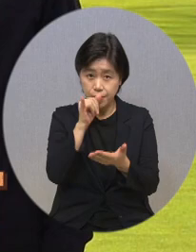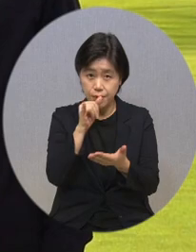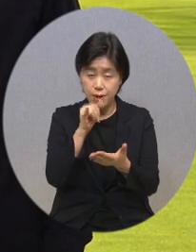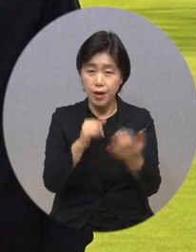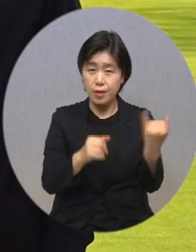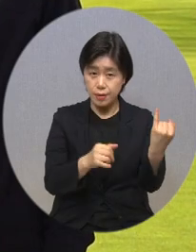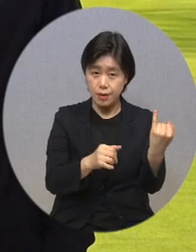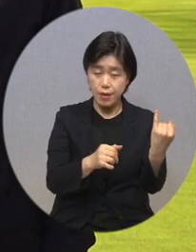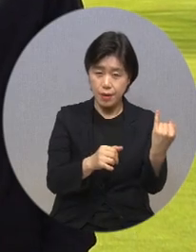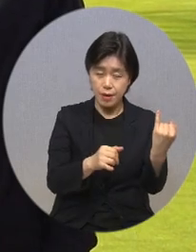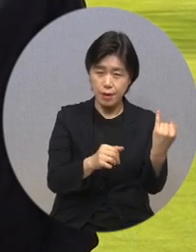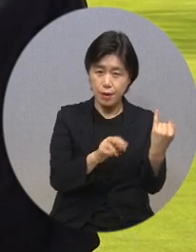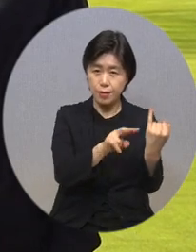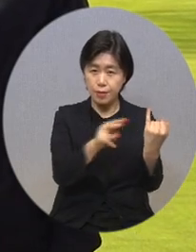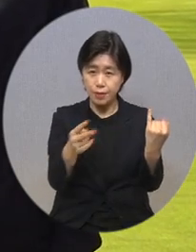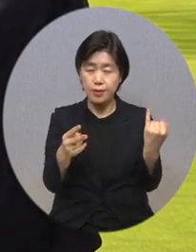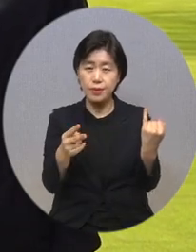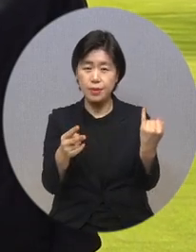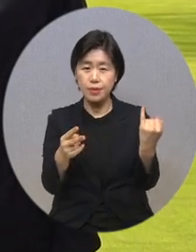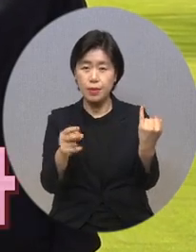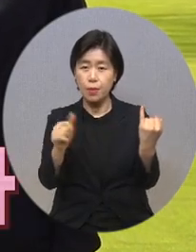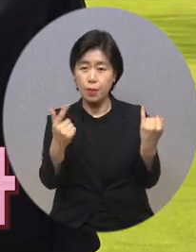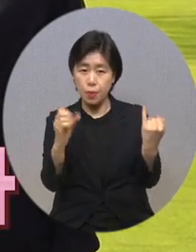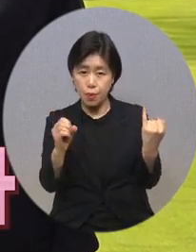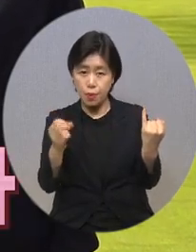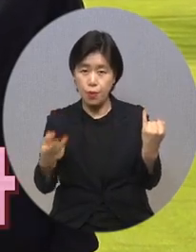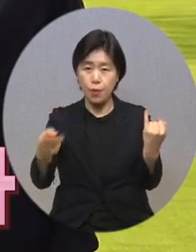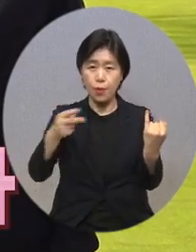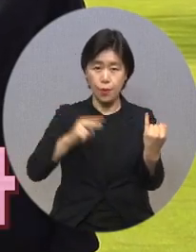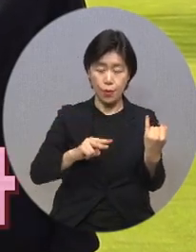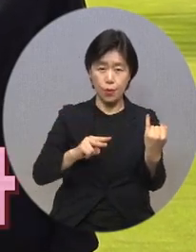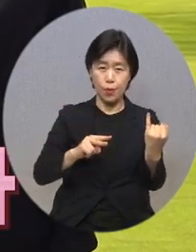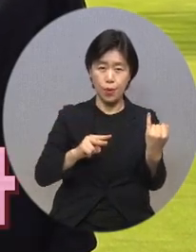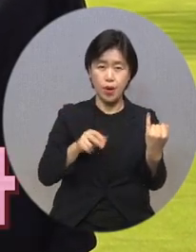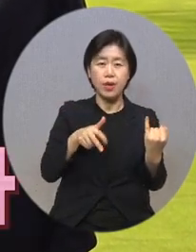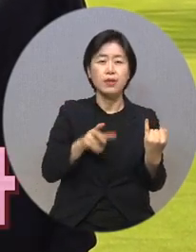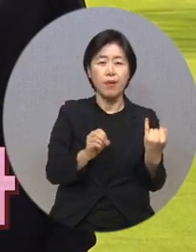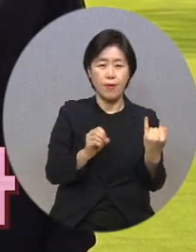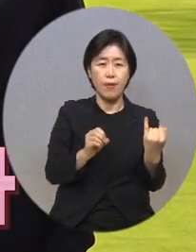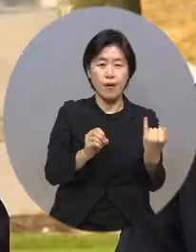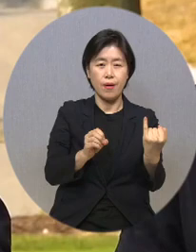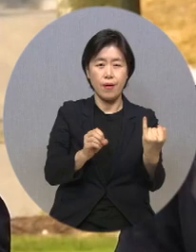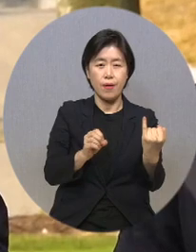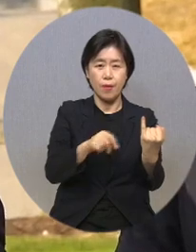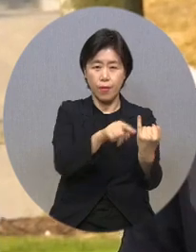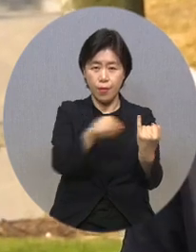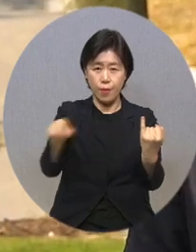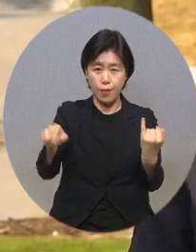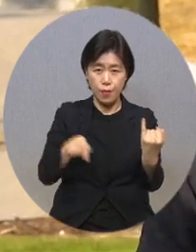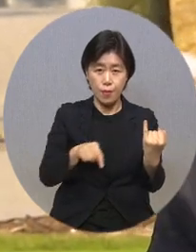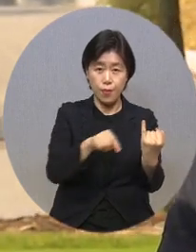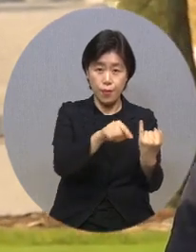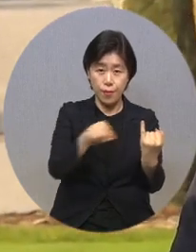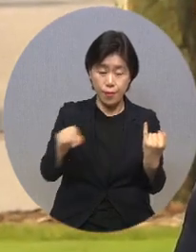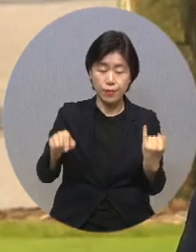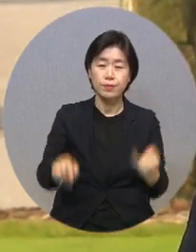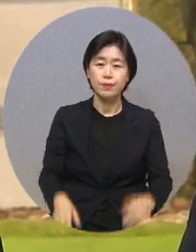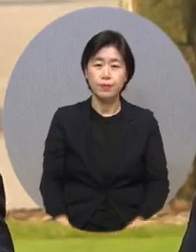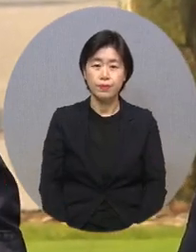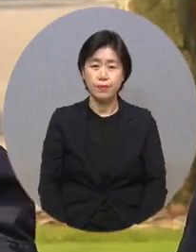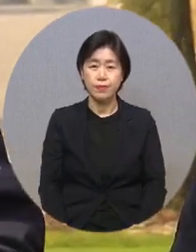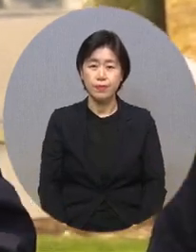씨가 홍인규 씨 마크를 하연아 씨가 정명훈 씨 마크를 홍인규 씨가 해서 7개 쳤으면 7개